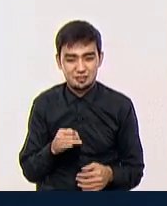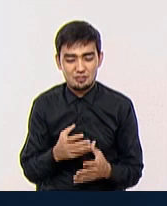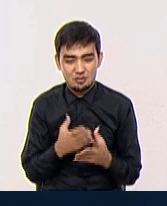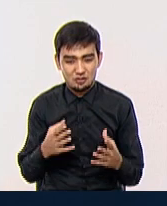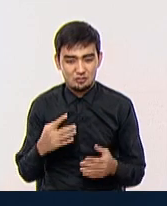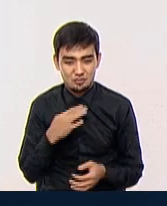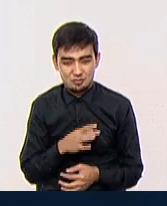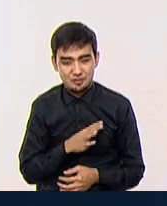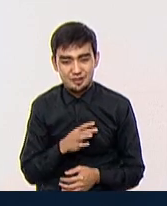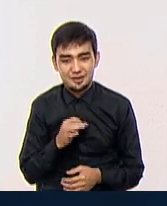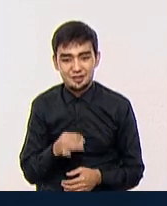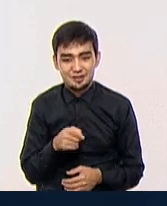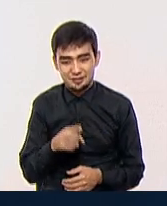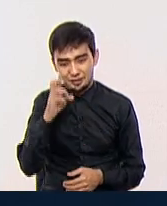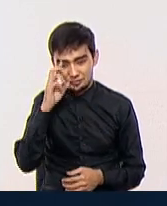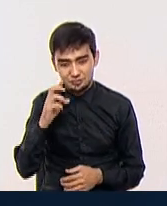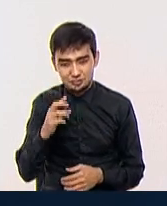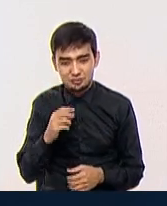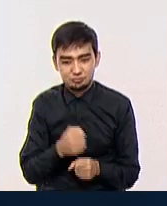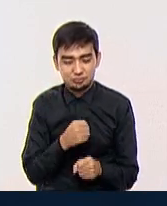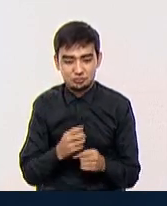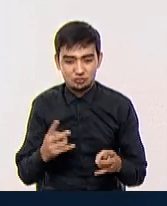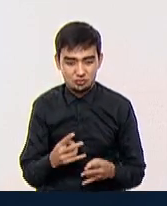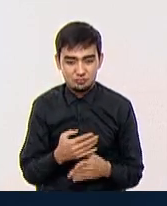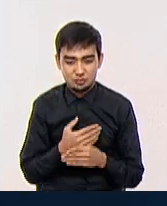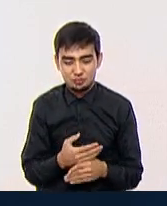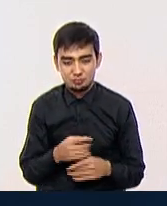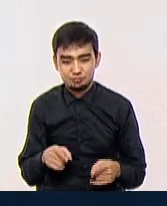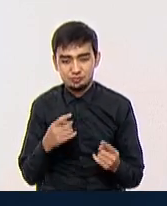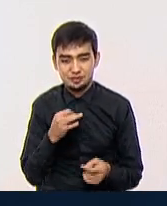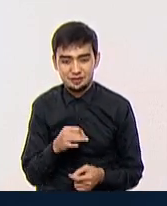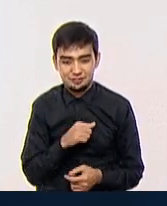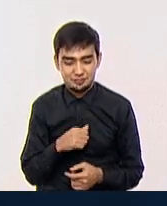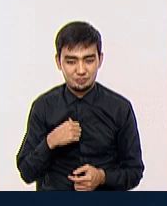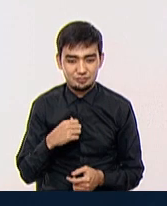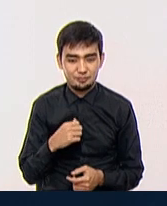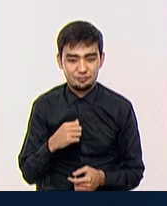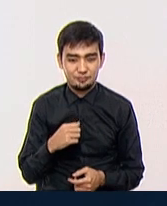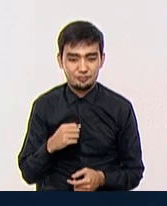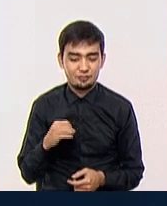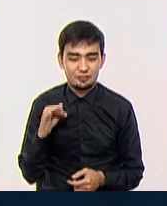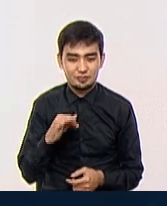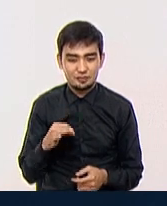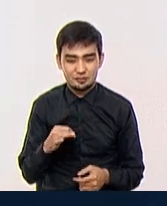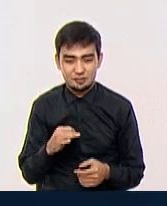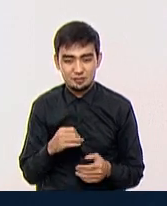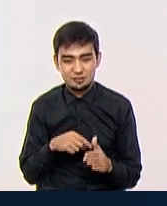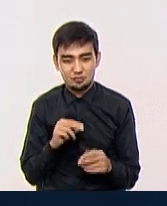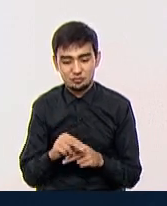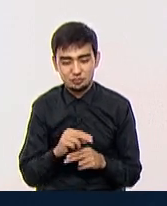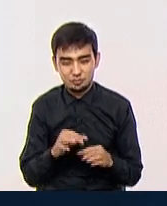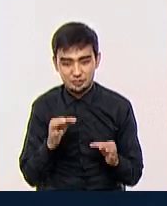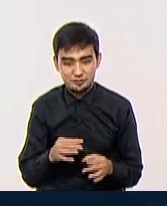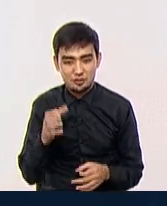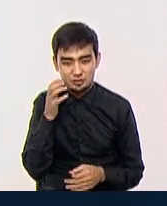мер. Здесь то, что государство может сделать, это, наверное, с опоры на традиционное духовенство, интеллигенцию, усиливать